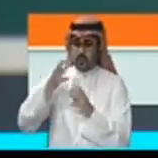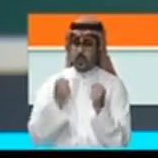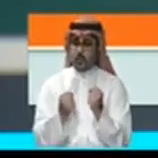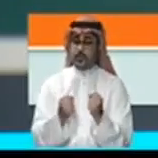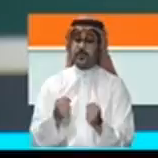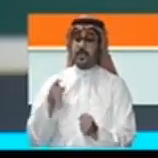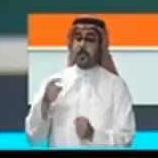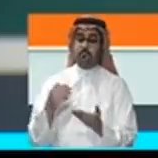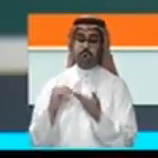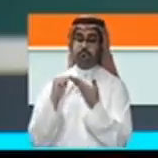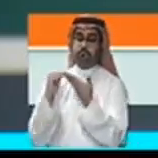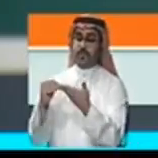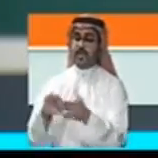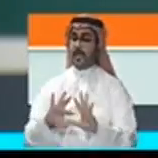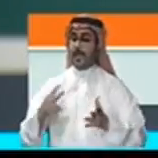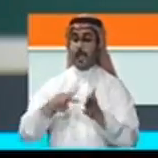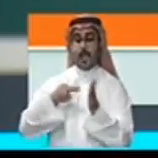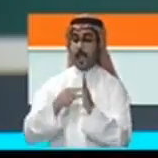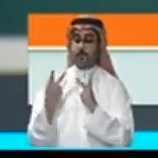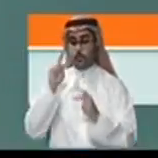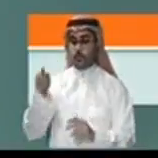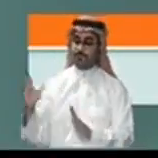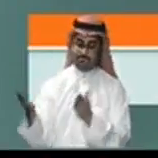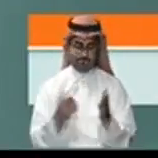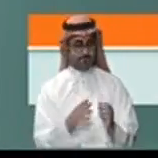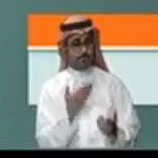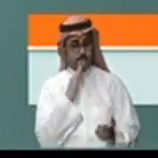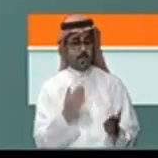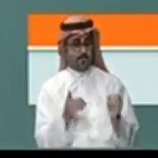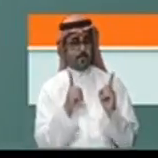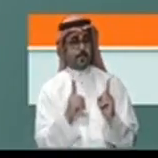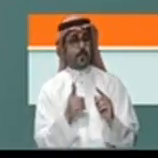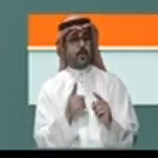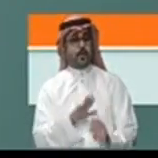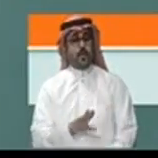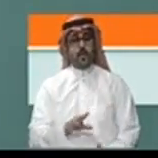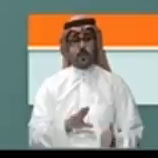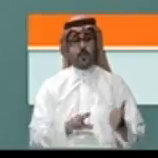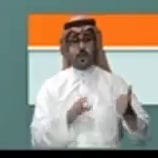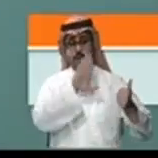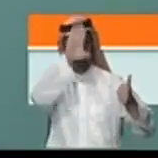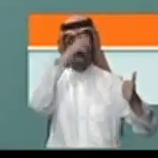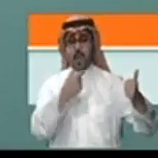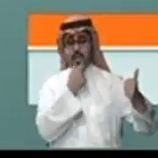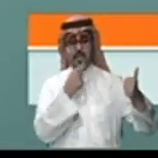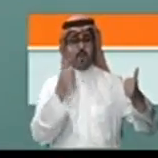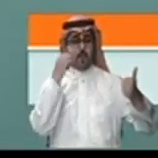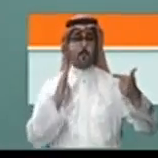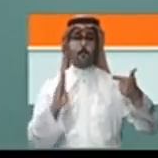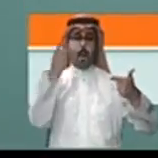في بلدانهم في حول العالم؟ ولاة الأمر حفظهم الله في هذه البلاد المباركة المملكة